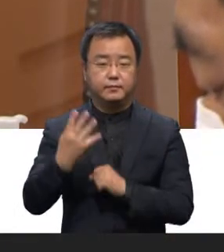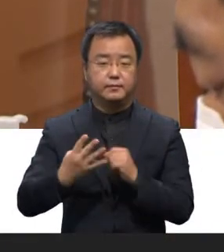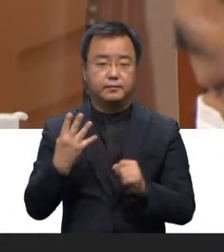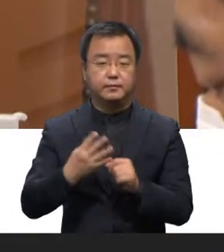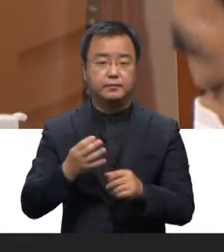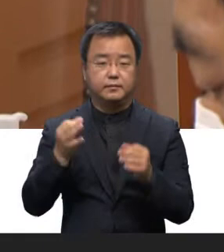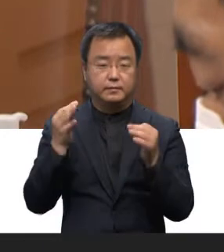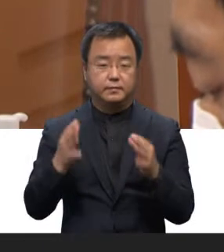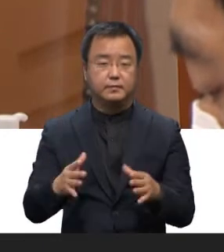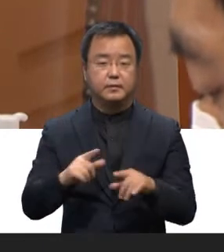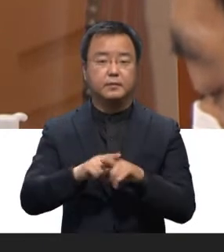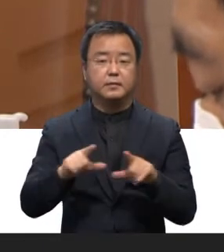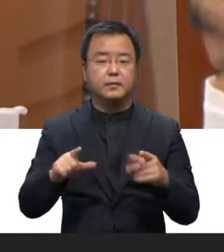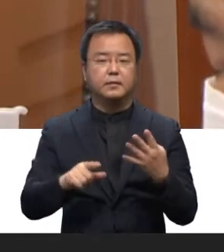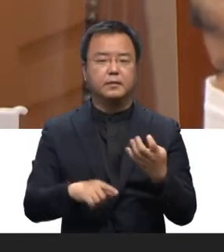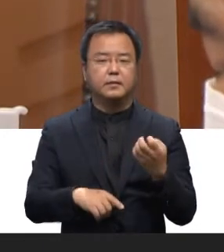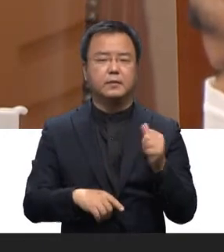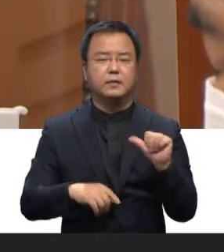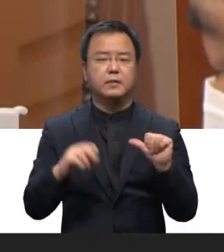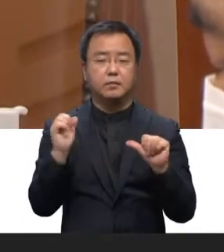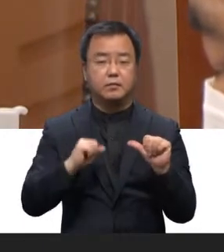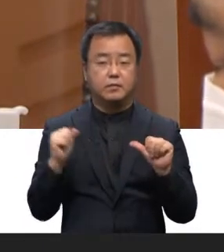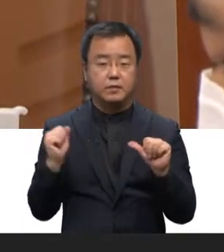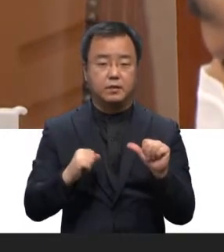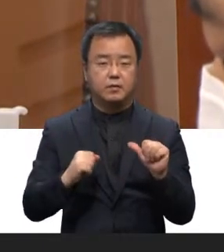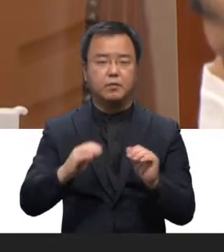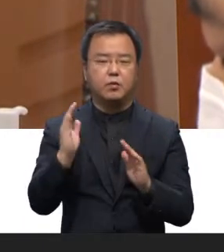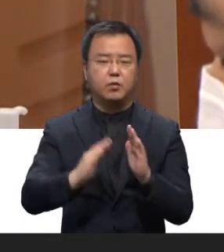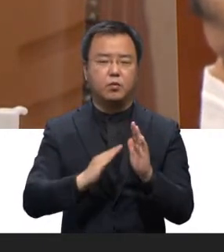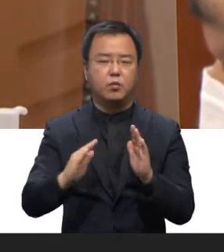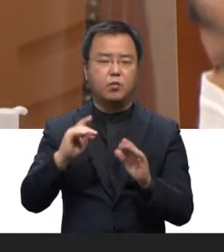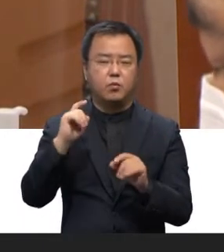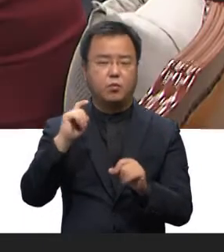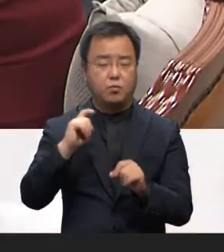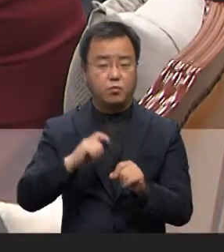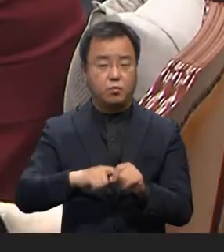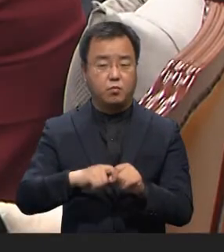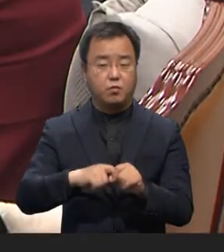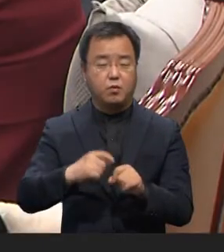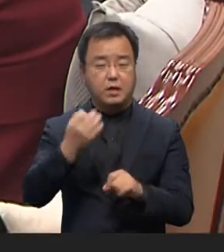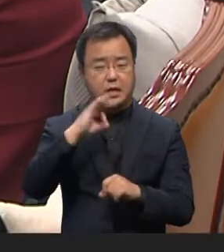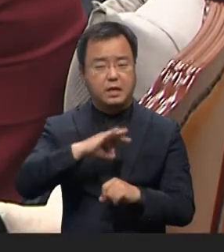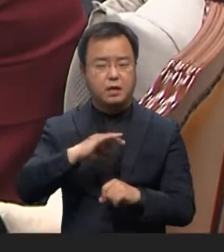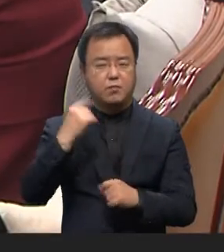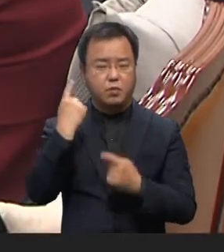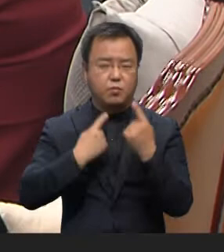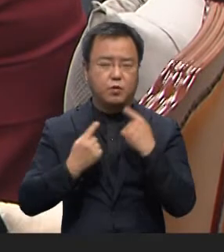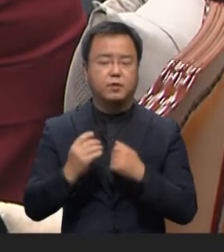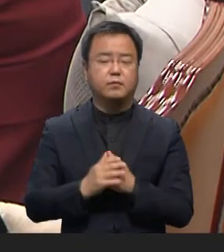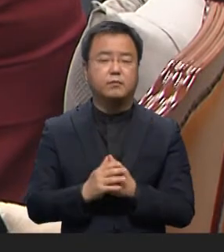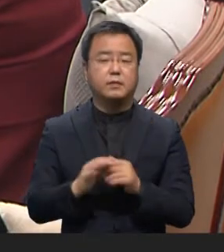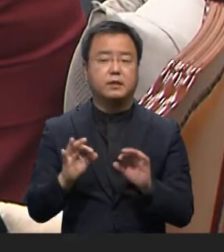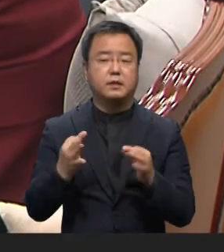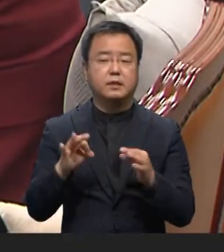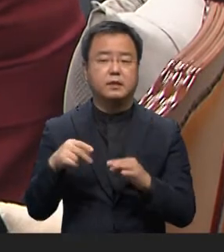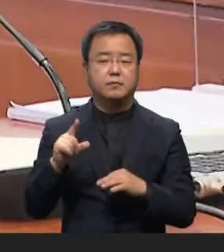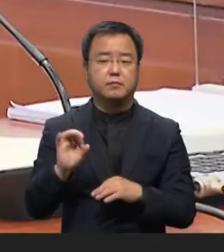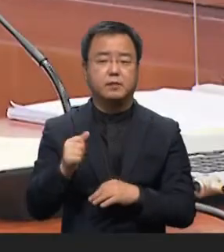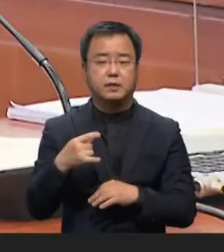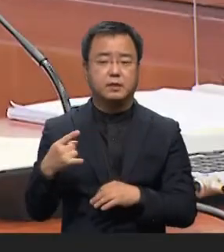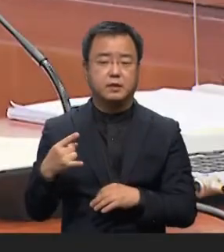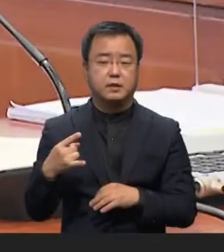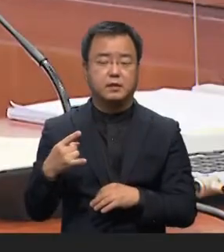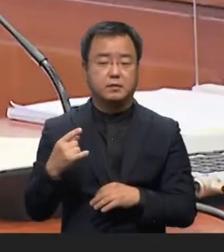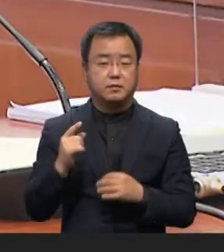비중을 차지하고 있습니다 공익적 가치를 훼손하는 것으로 그 여당인 김상희 국회 부의장 도 공영방송인